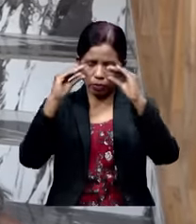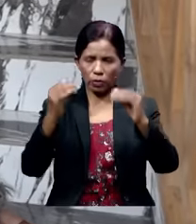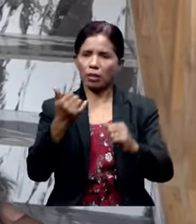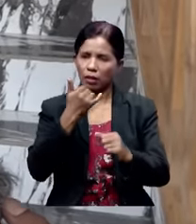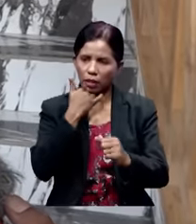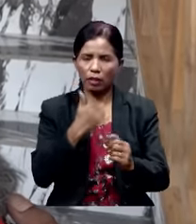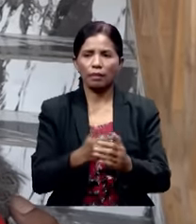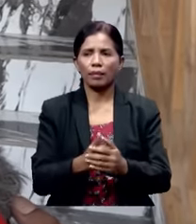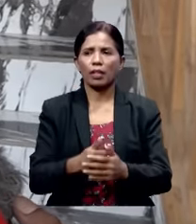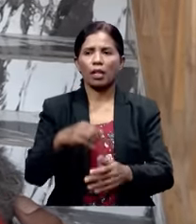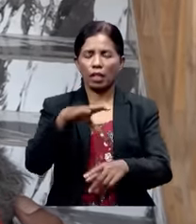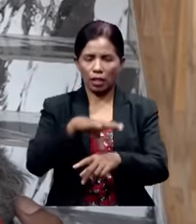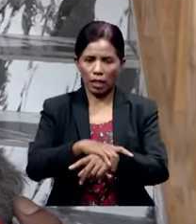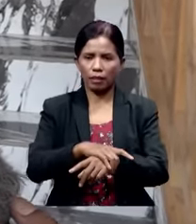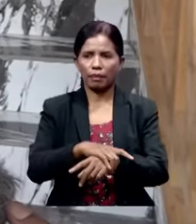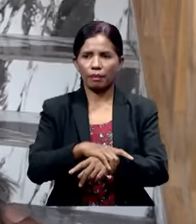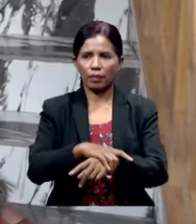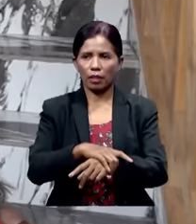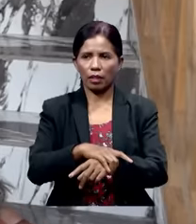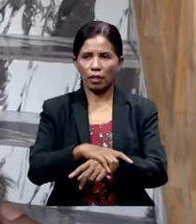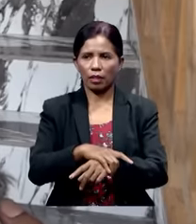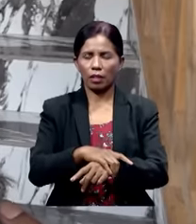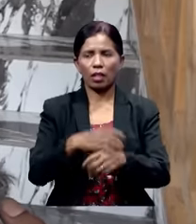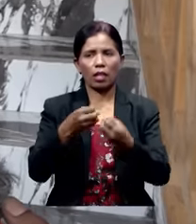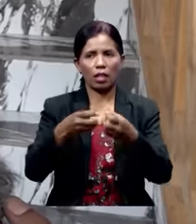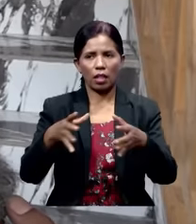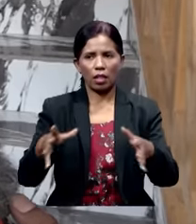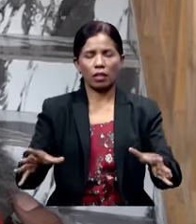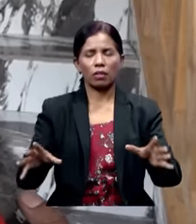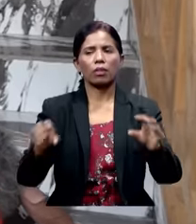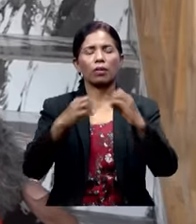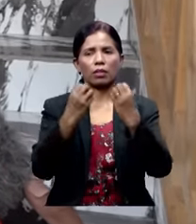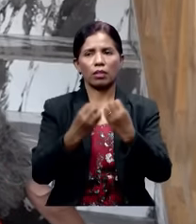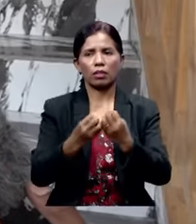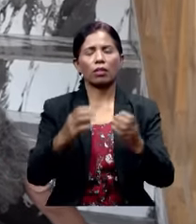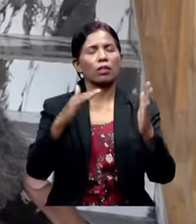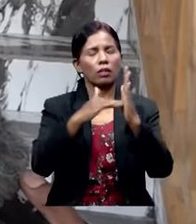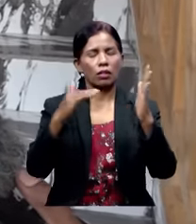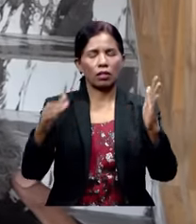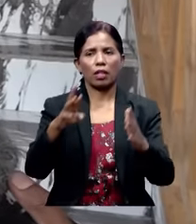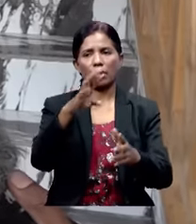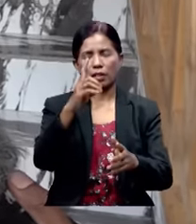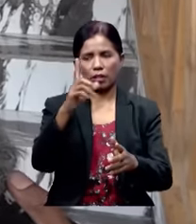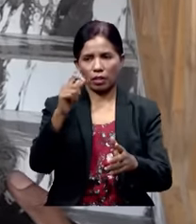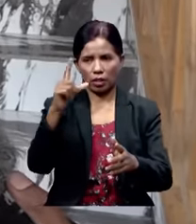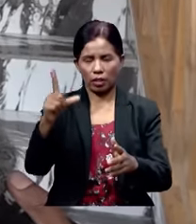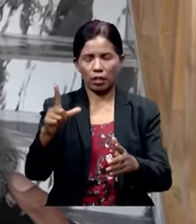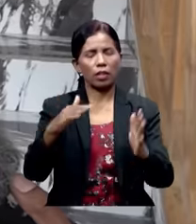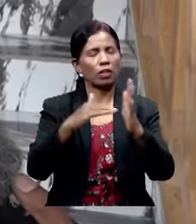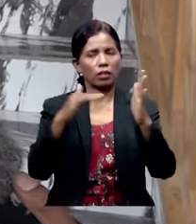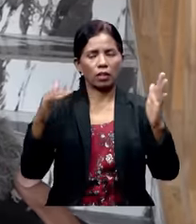maka kair halak habe halak kontek na organisasaun se nia kontrario konstitusaun RDTL nia kontrario